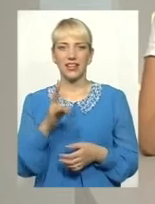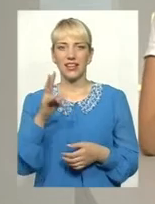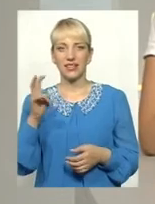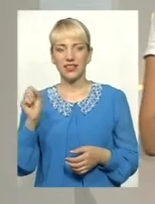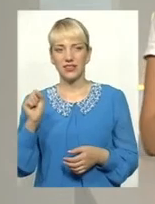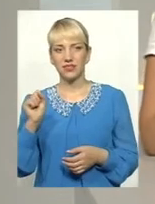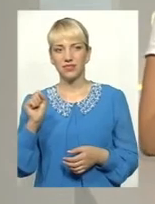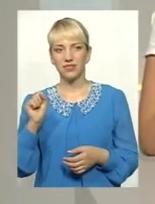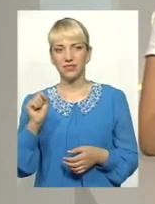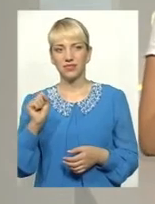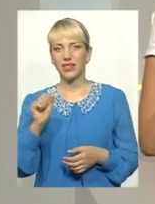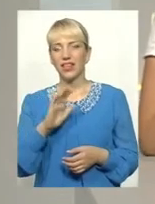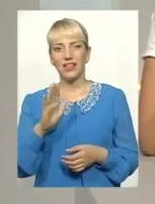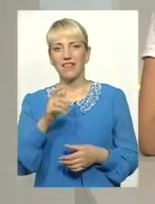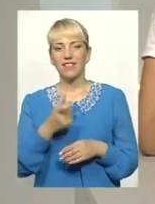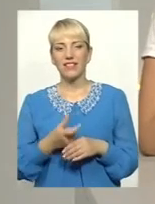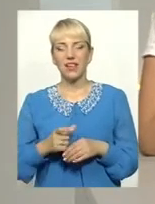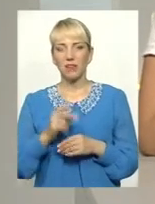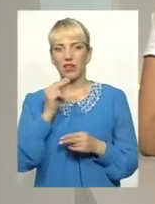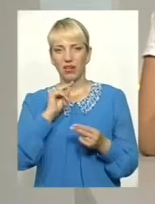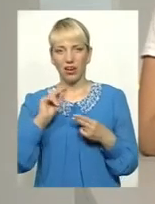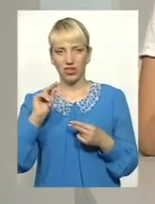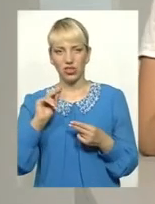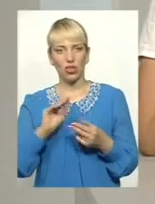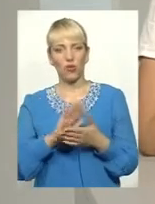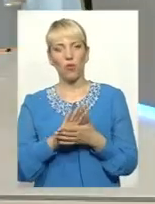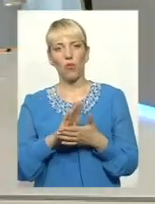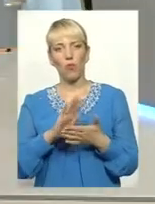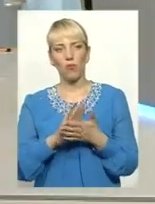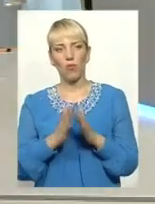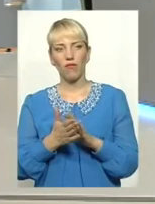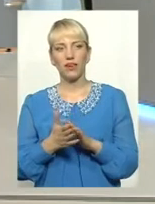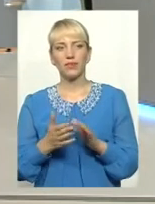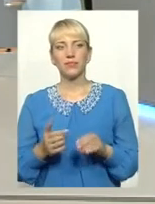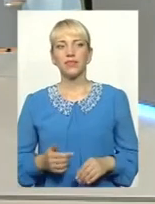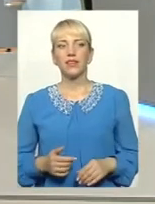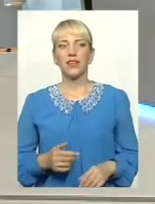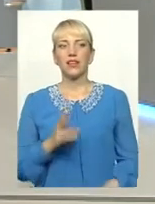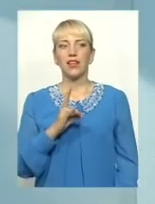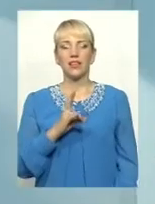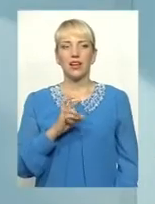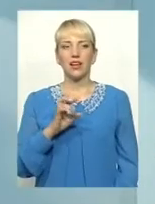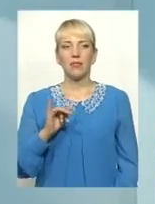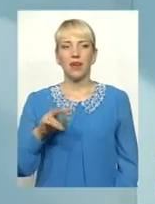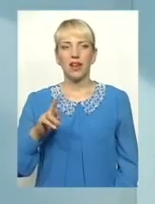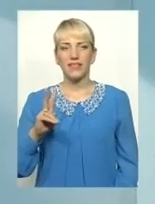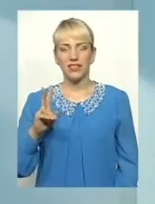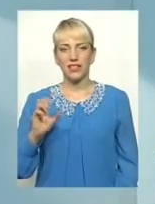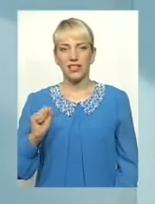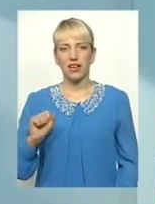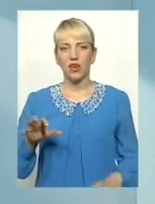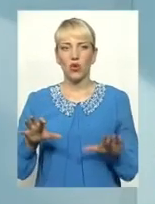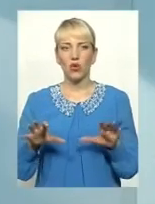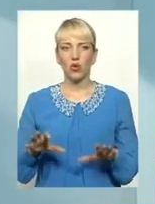перебувають не в самих найкращих умовах. Рада вам представити. Це Наталія Білявська, голова